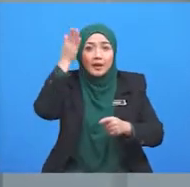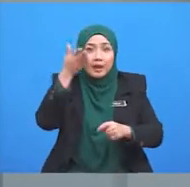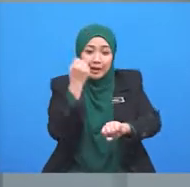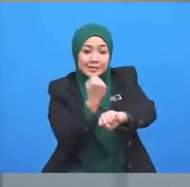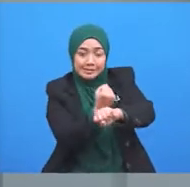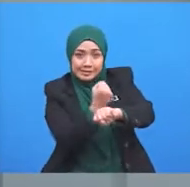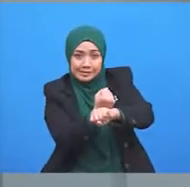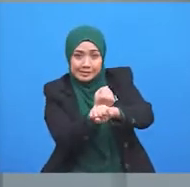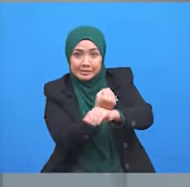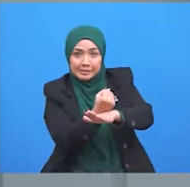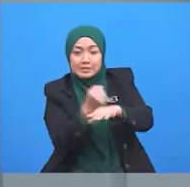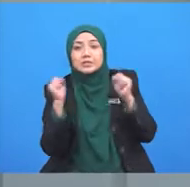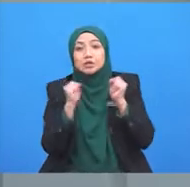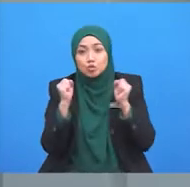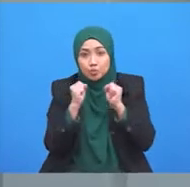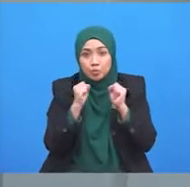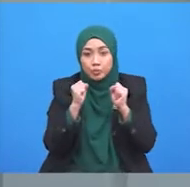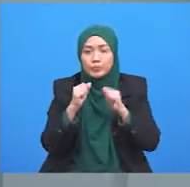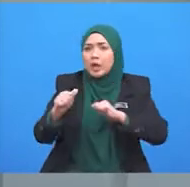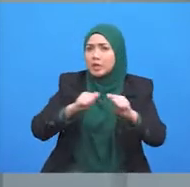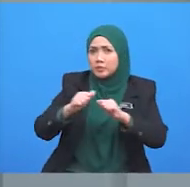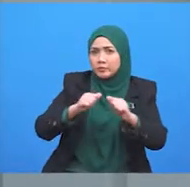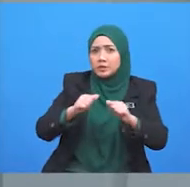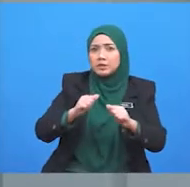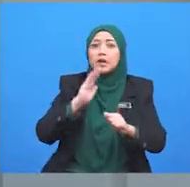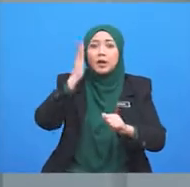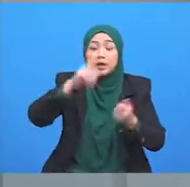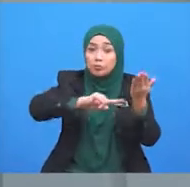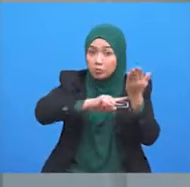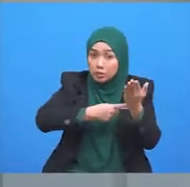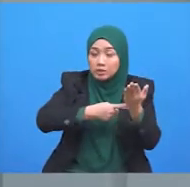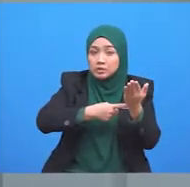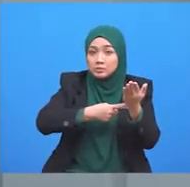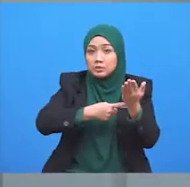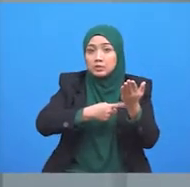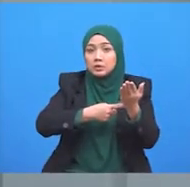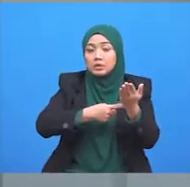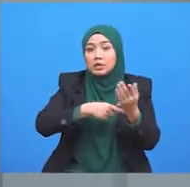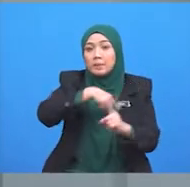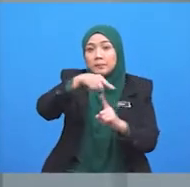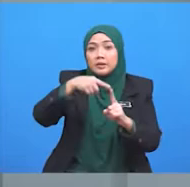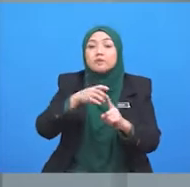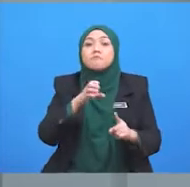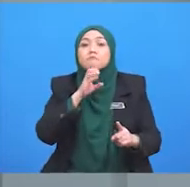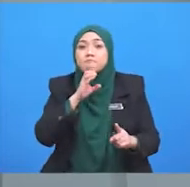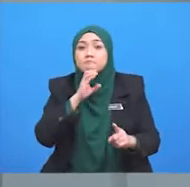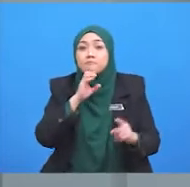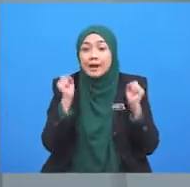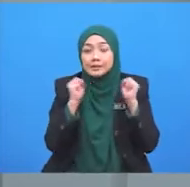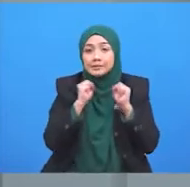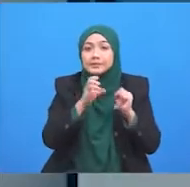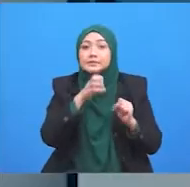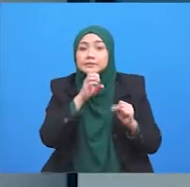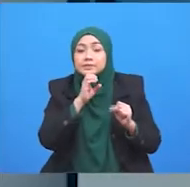Aktiviti perikanan akan dilakukan semula selepas ais mencair iaitu pada musim bunga hingga